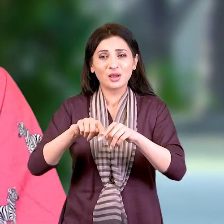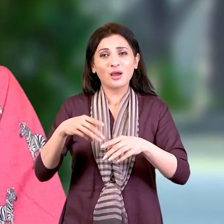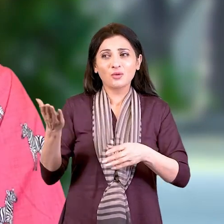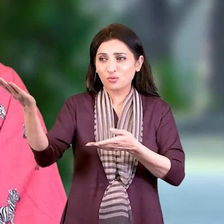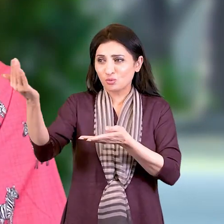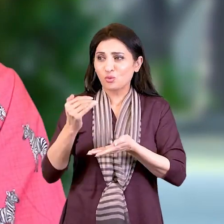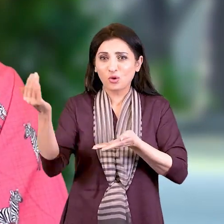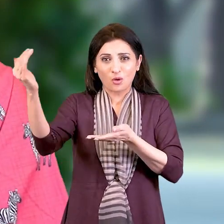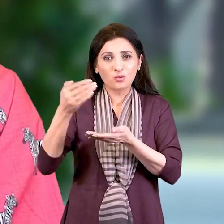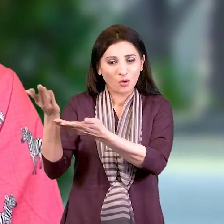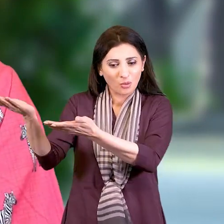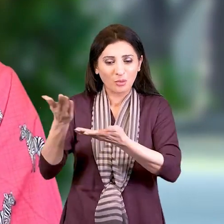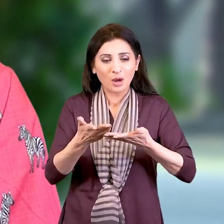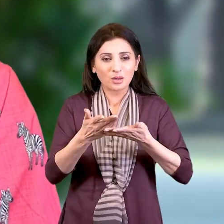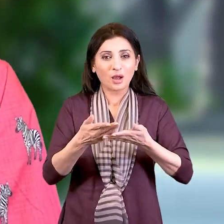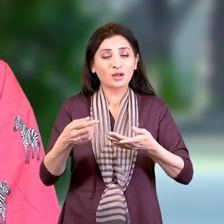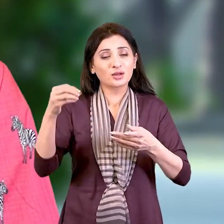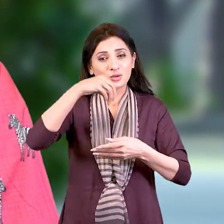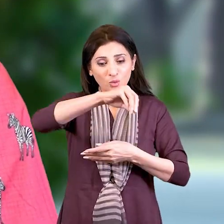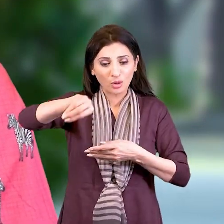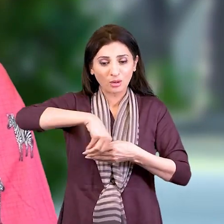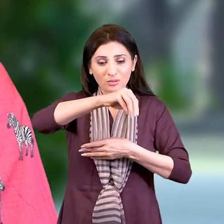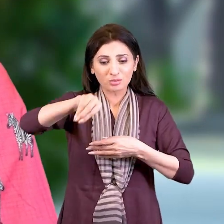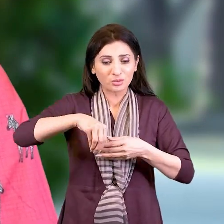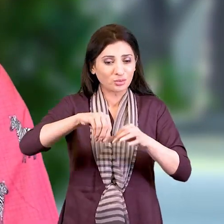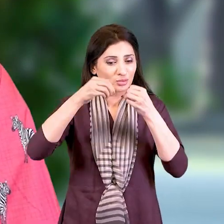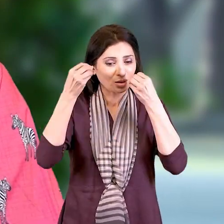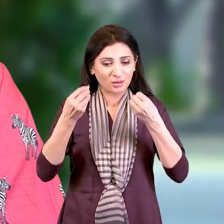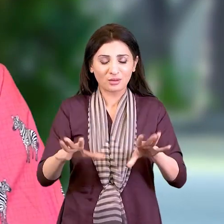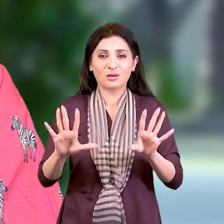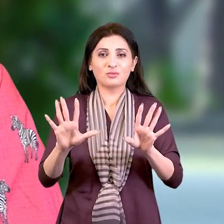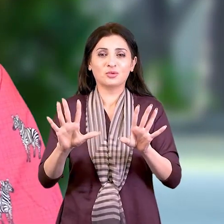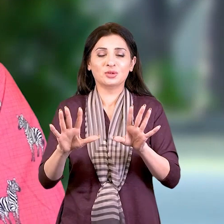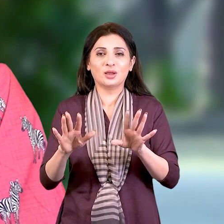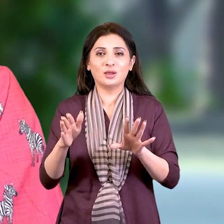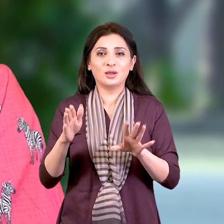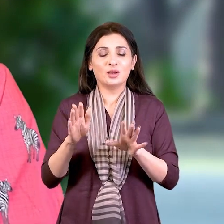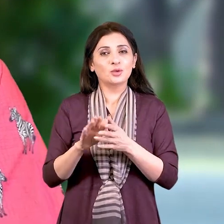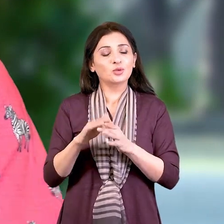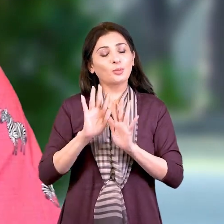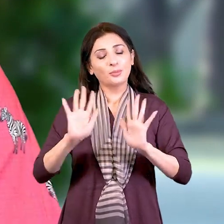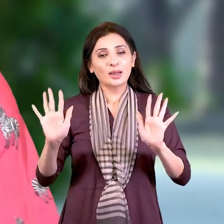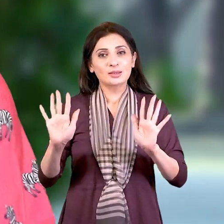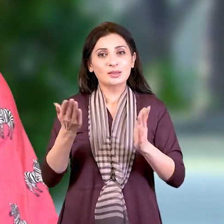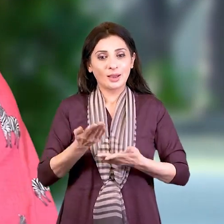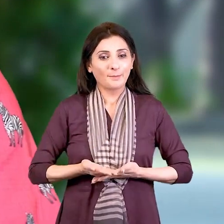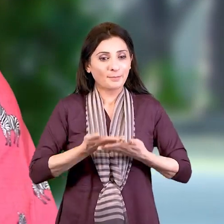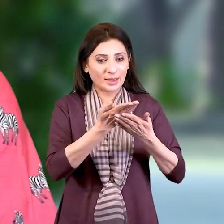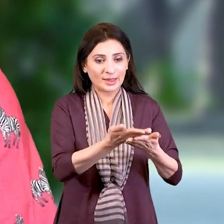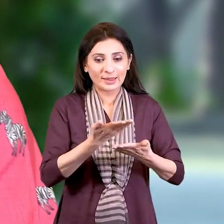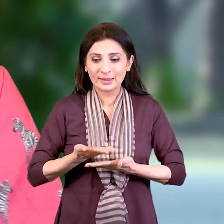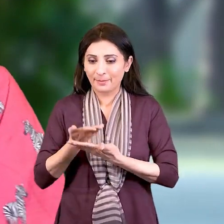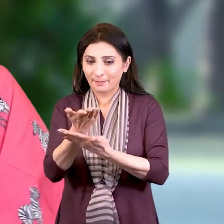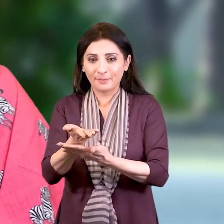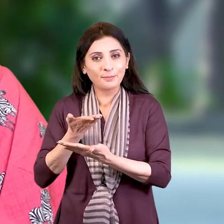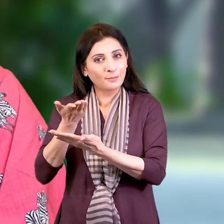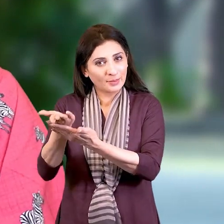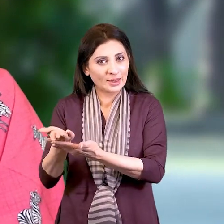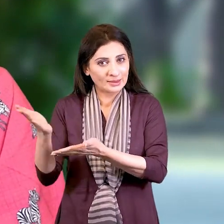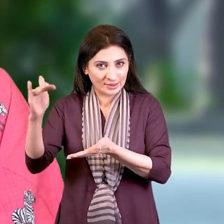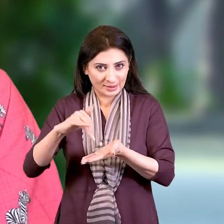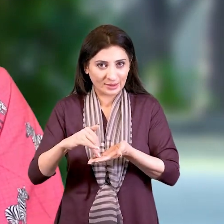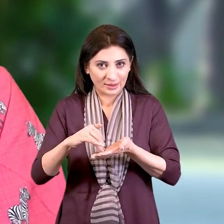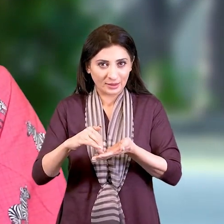हशर हुआ होता है, तो यहाँ पे आपका kitchen free है. The food, we will come in, make the food, serve the food,